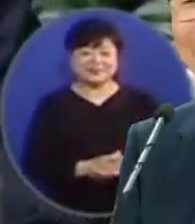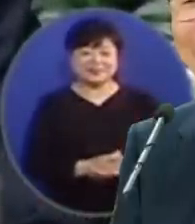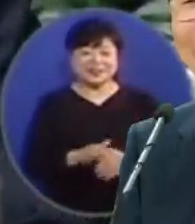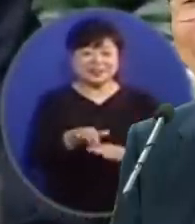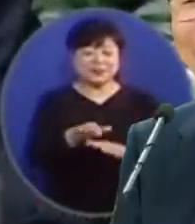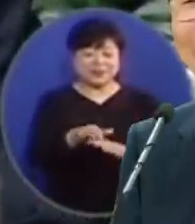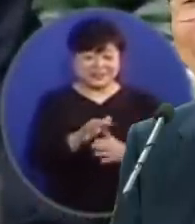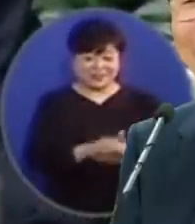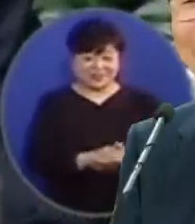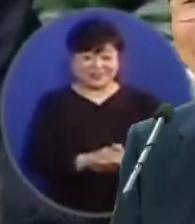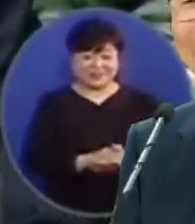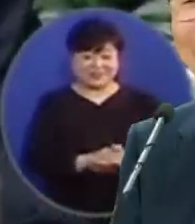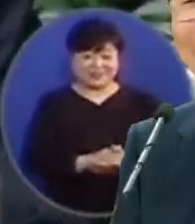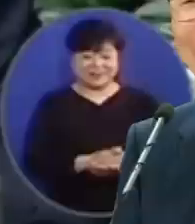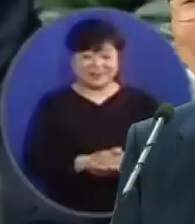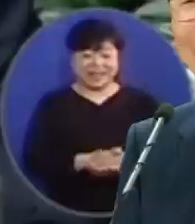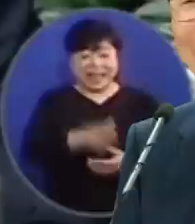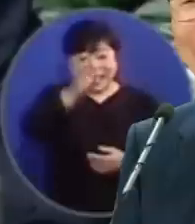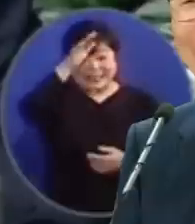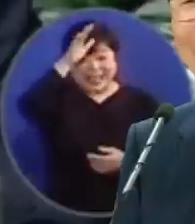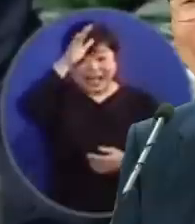시골에서 다 그렇듯이 닭을 키워요.